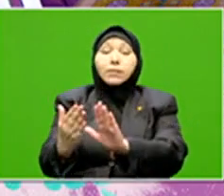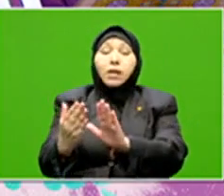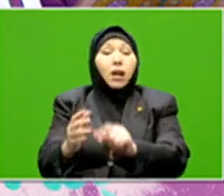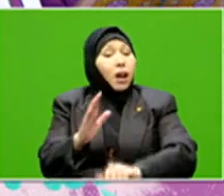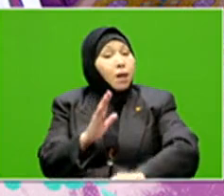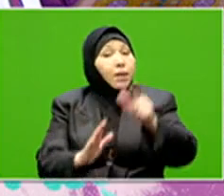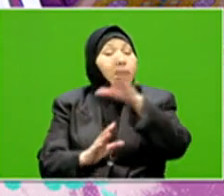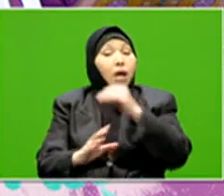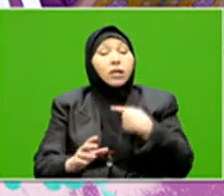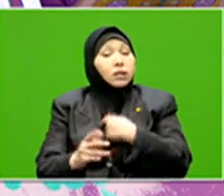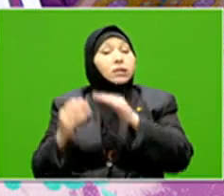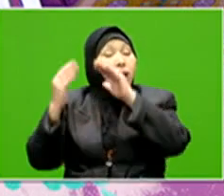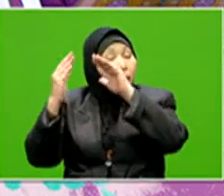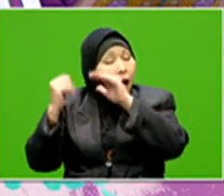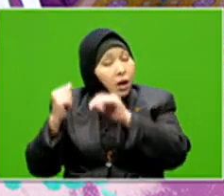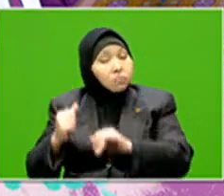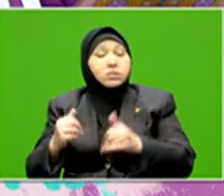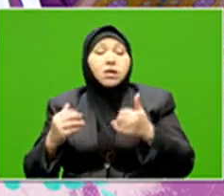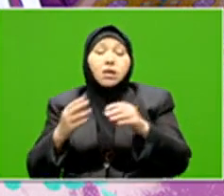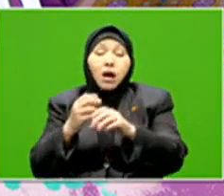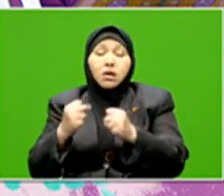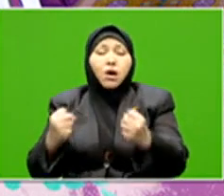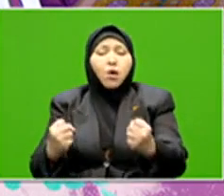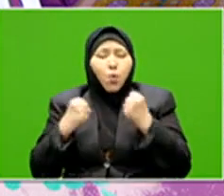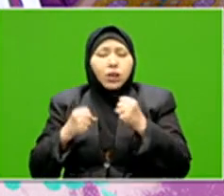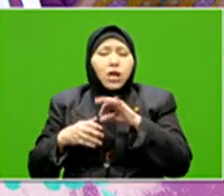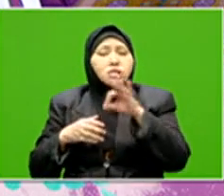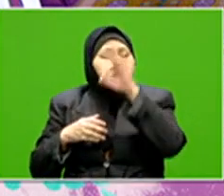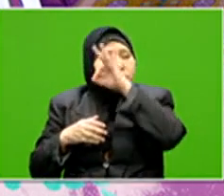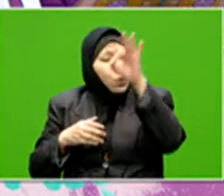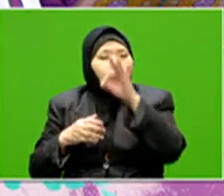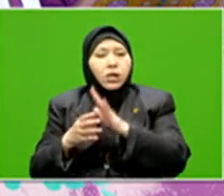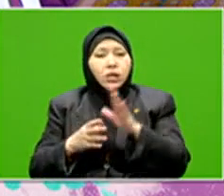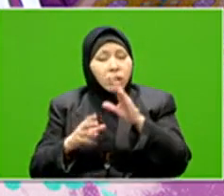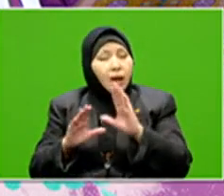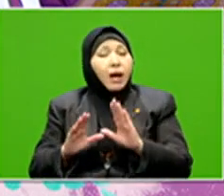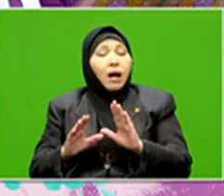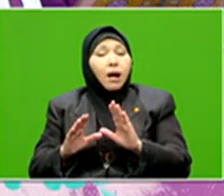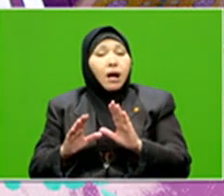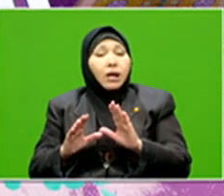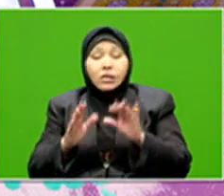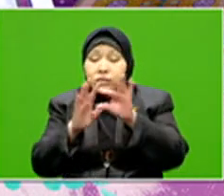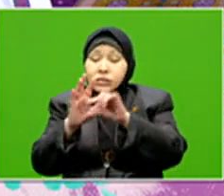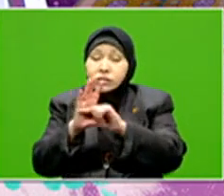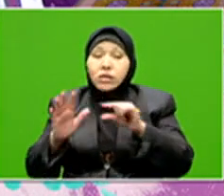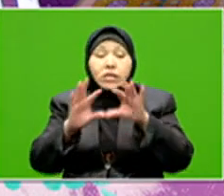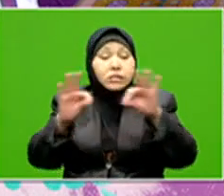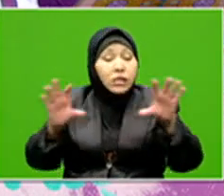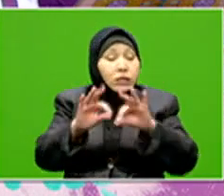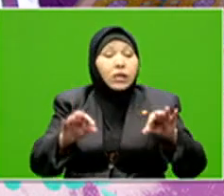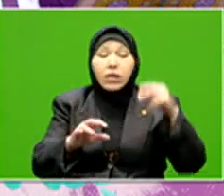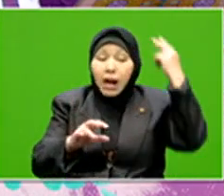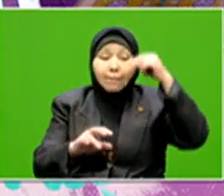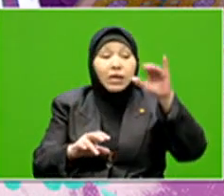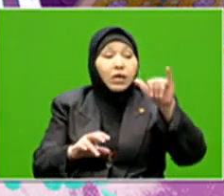kita harapnya dapat mempunyai kekuatan jiwa itu sendiri. Sebagaimana dalam kisah Nabi Yusuf misalnya, tetapi kisah Nabi Yusuf